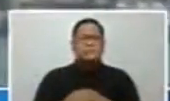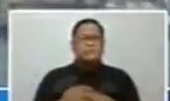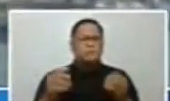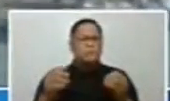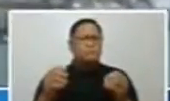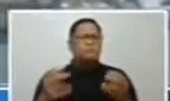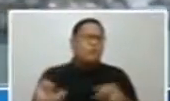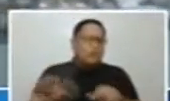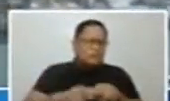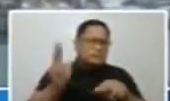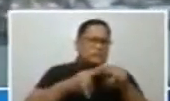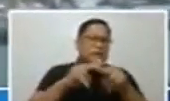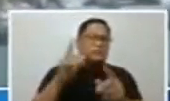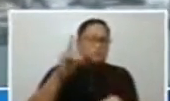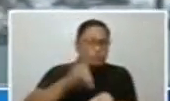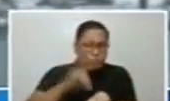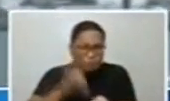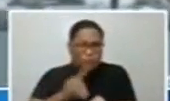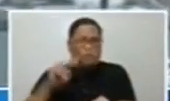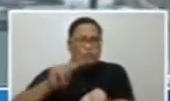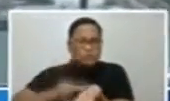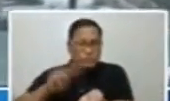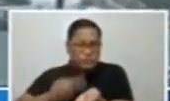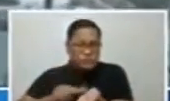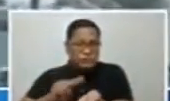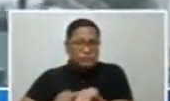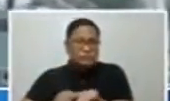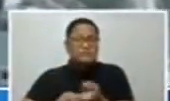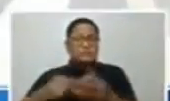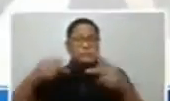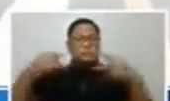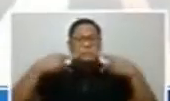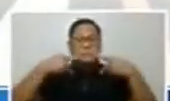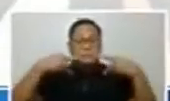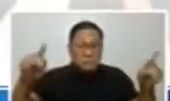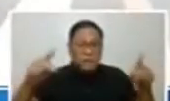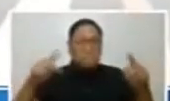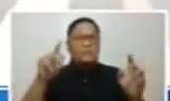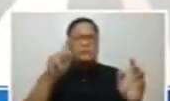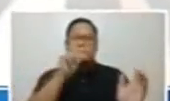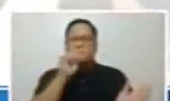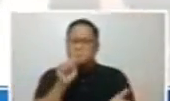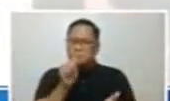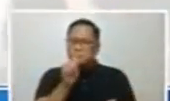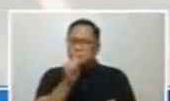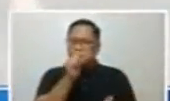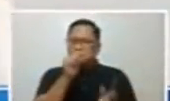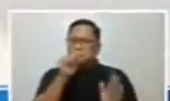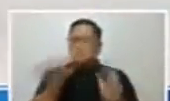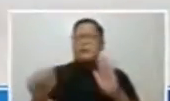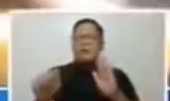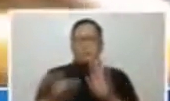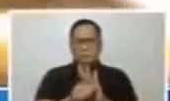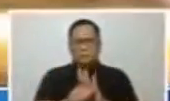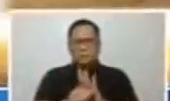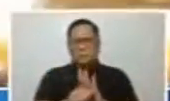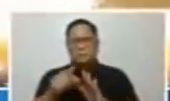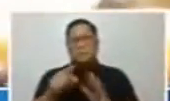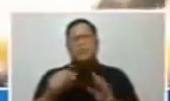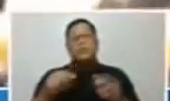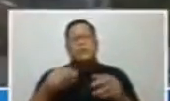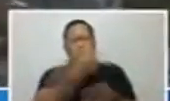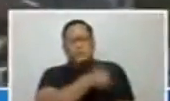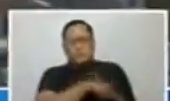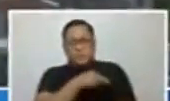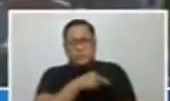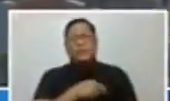mga kasamang pamilya. So dapat yung malapit na lugar ay doon na lang natin itutuloy yung ating mga health workers at